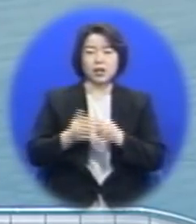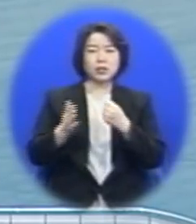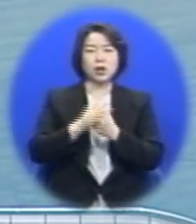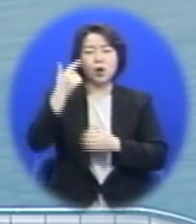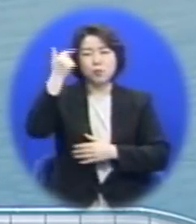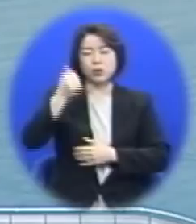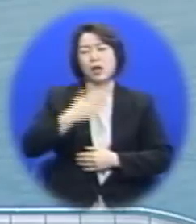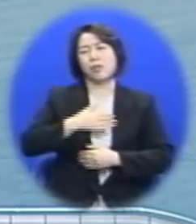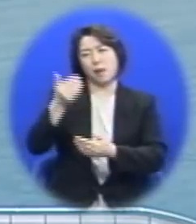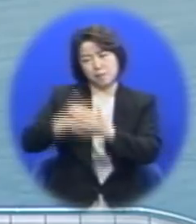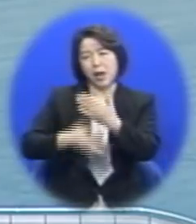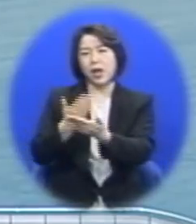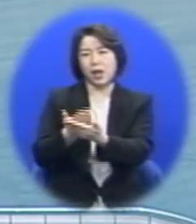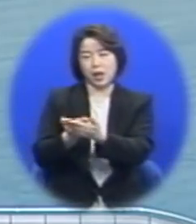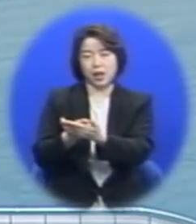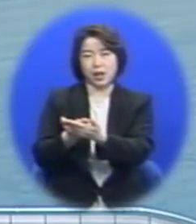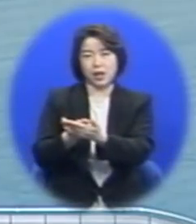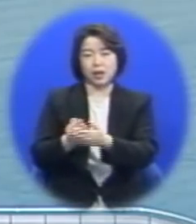오늘 저는 좀 빼달라요.